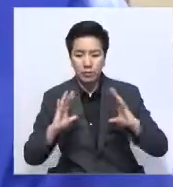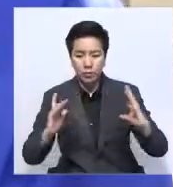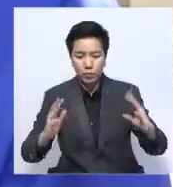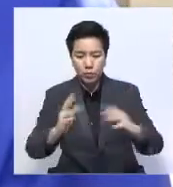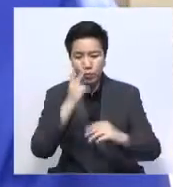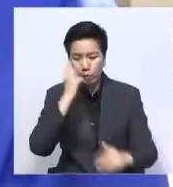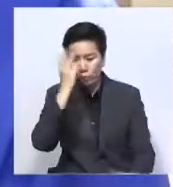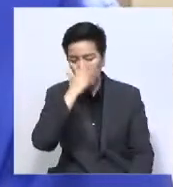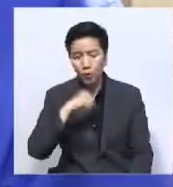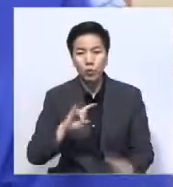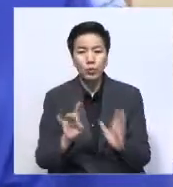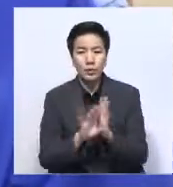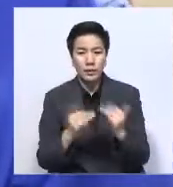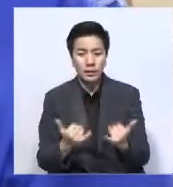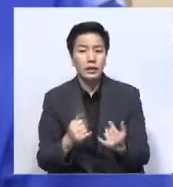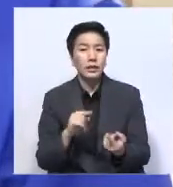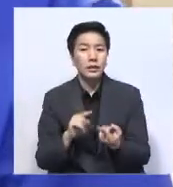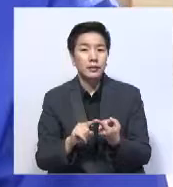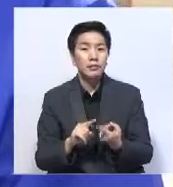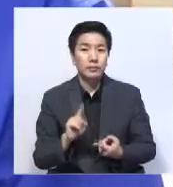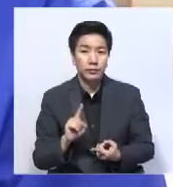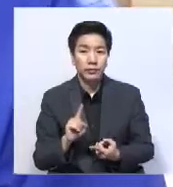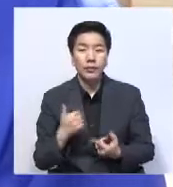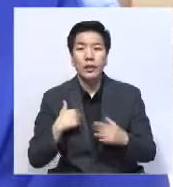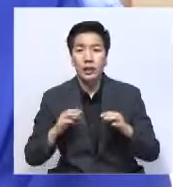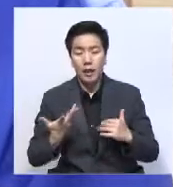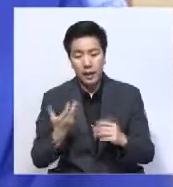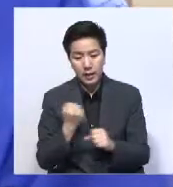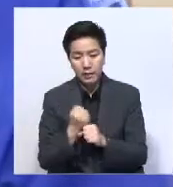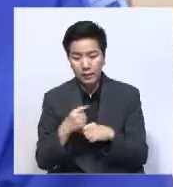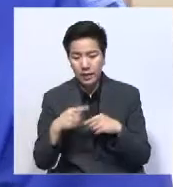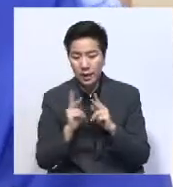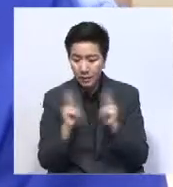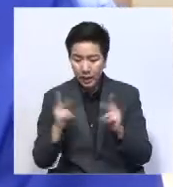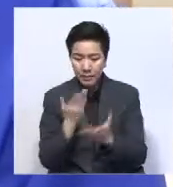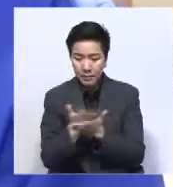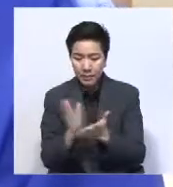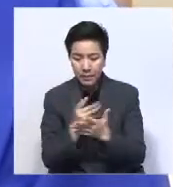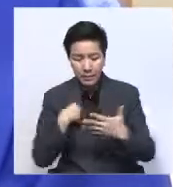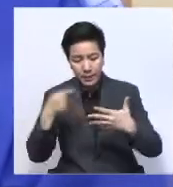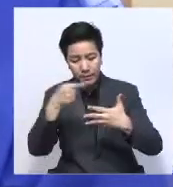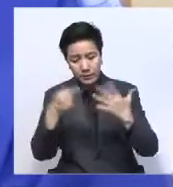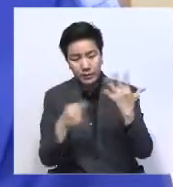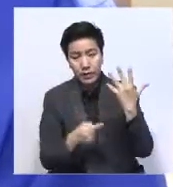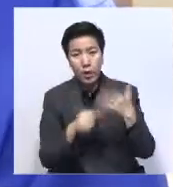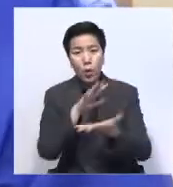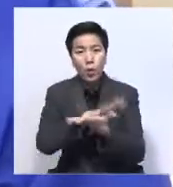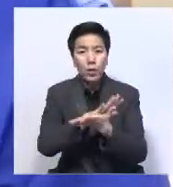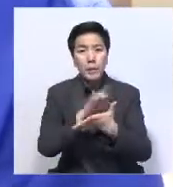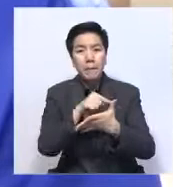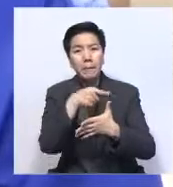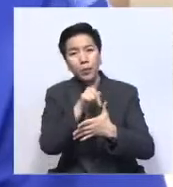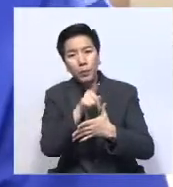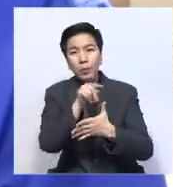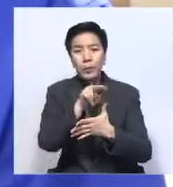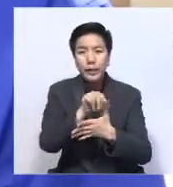ายให้สวยงามนะครับซึ่งการกระทำก็จะแบ่งเป็น5ประเภทของโรงเรียนประถมโรงเรียนมั